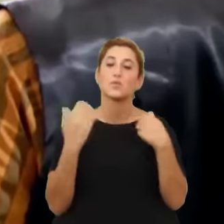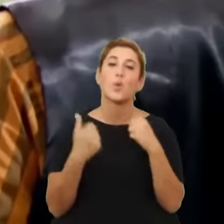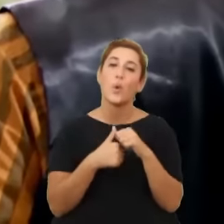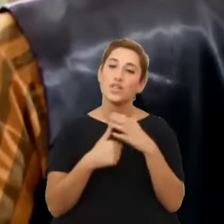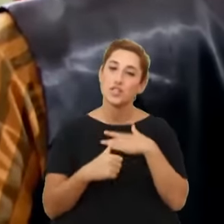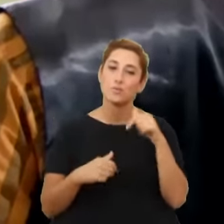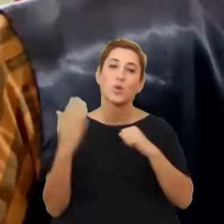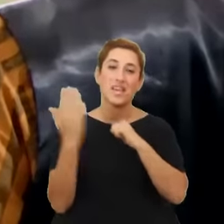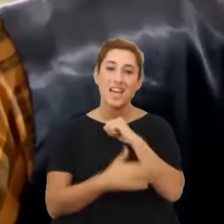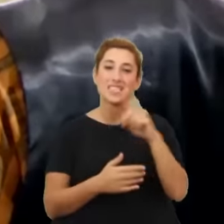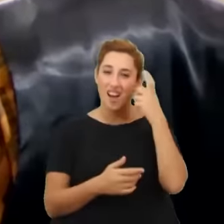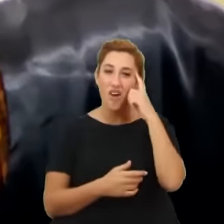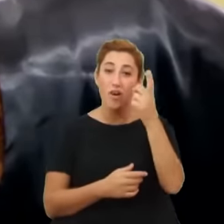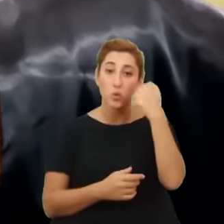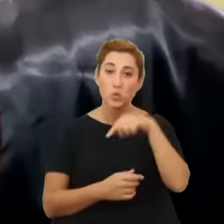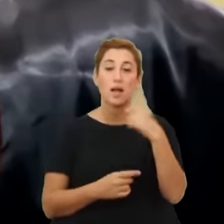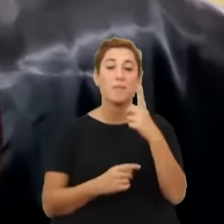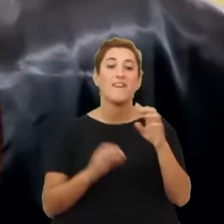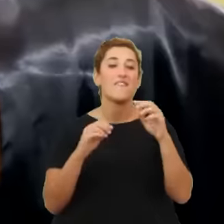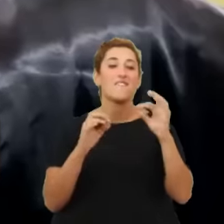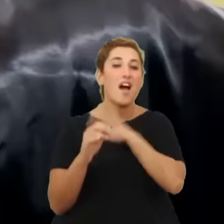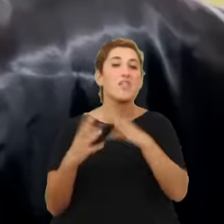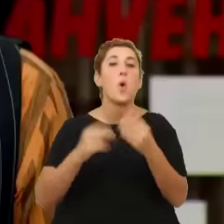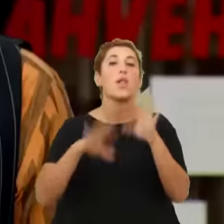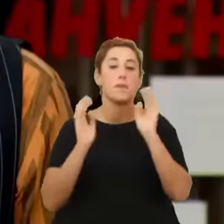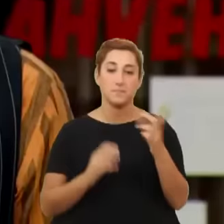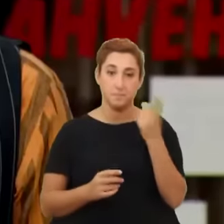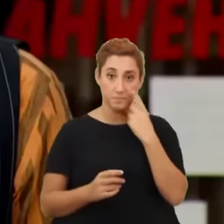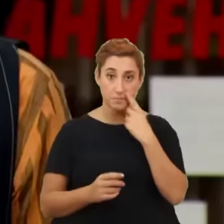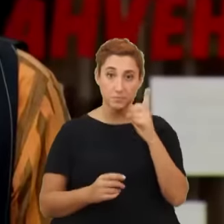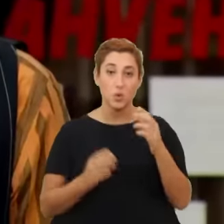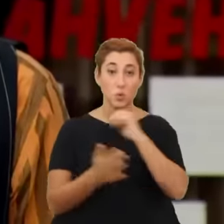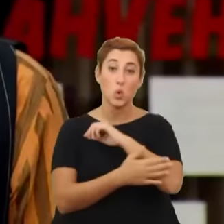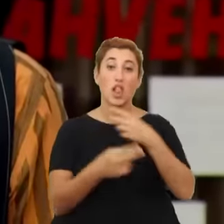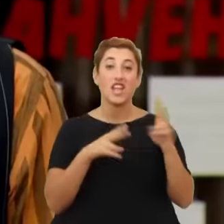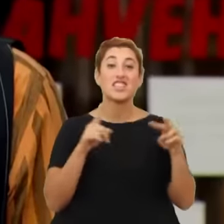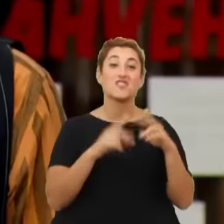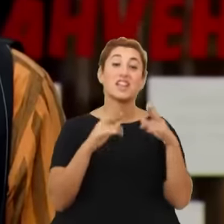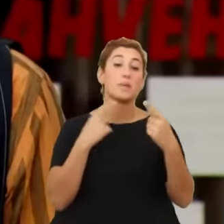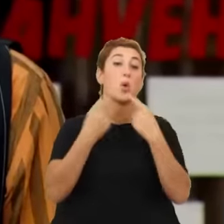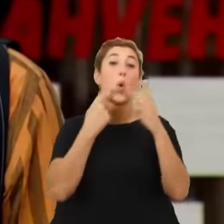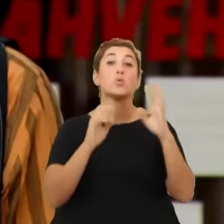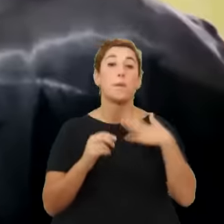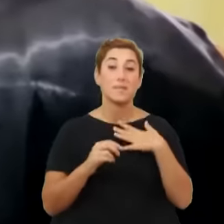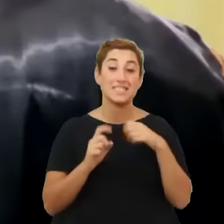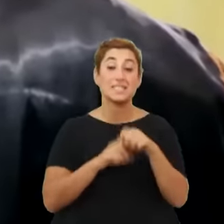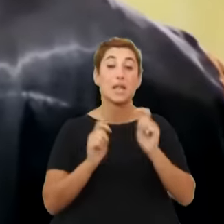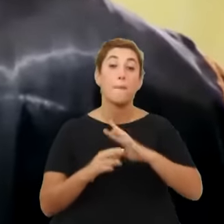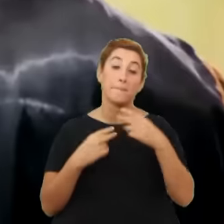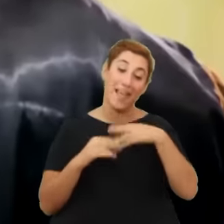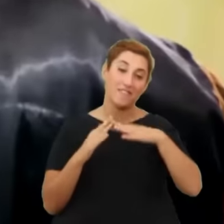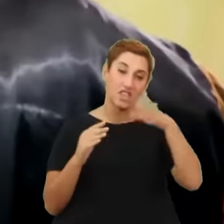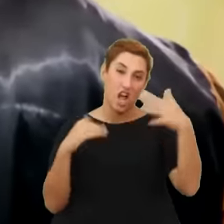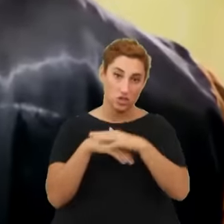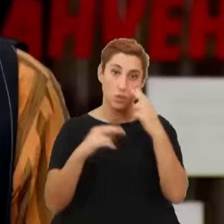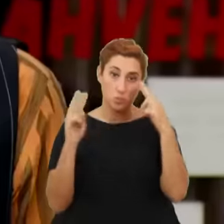kocacığım, bu yasakçı zihniyetinle bir yere varamazsın. Bak, sola çık Nevzat gibi konuşma. Beni tav etme. Yürü git eve.